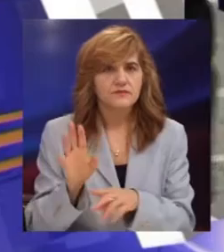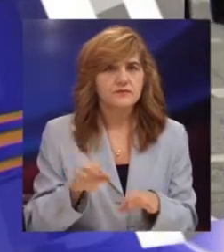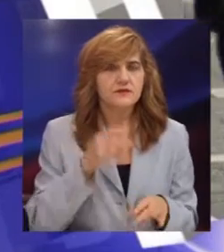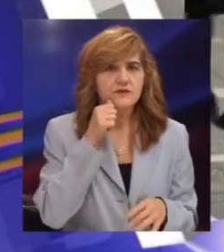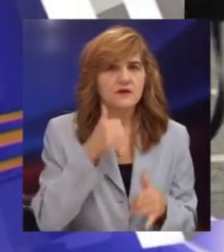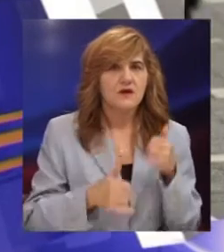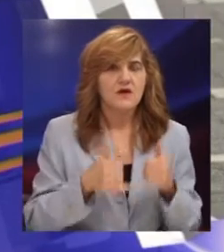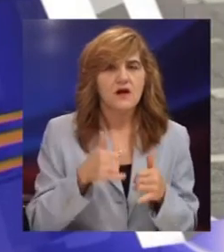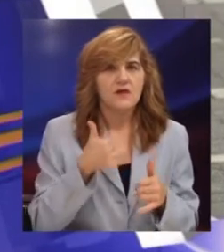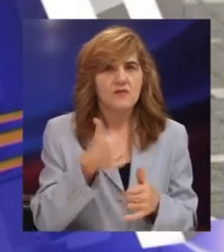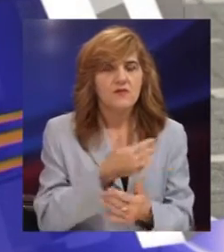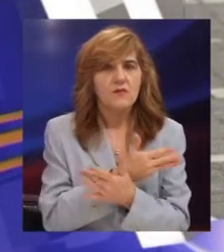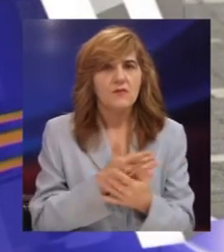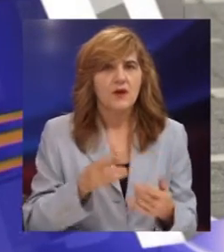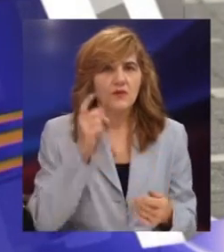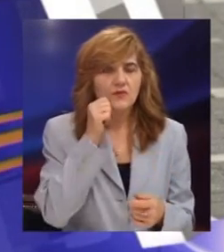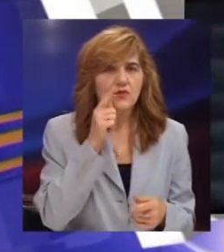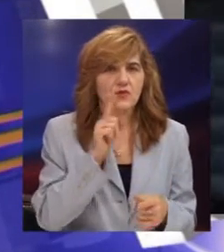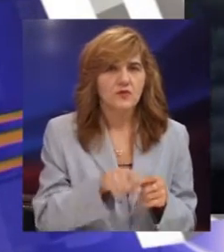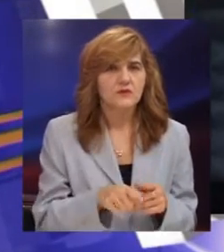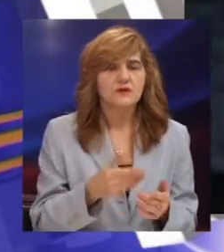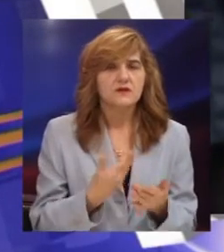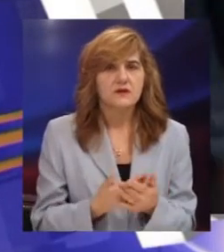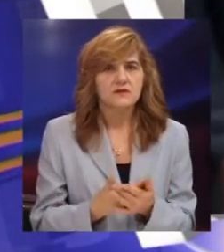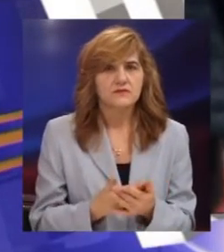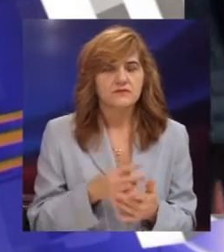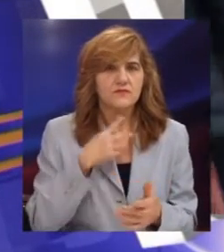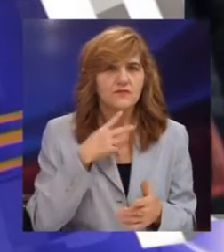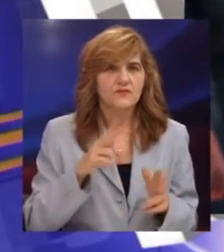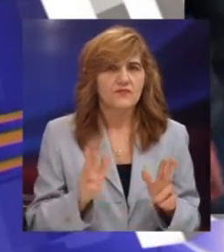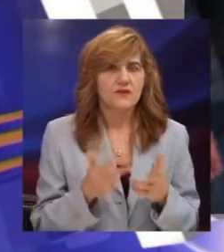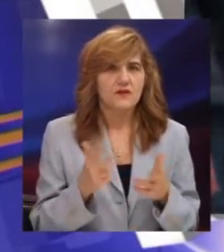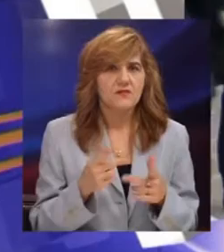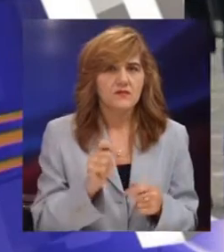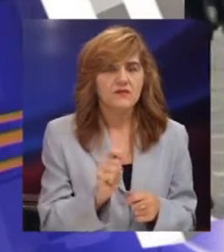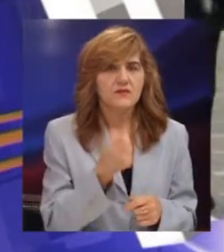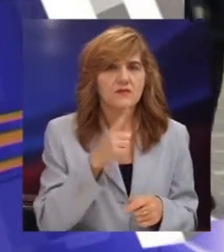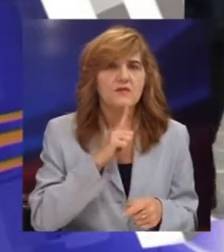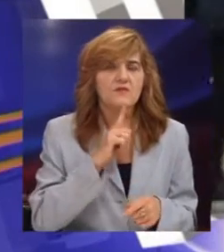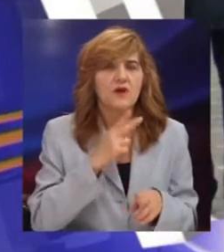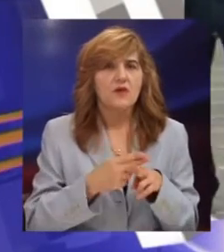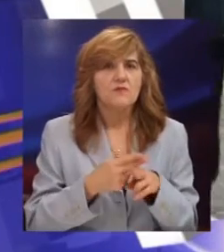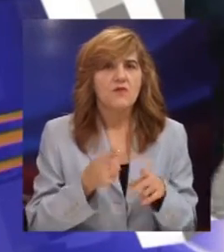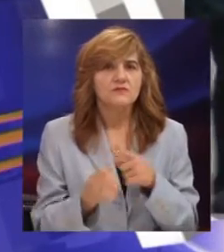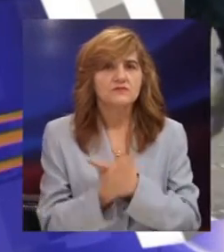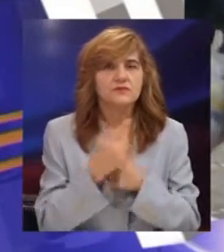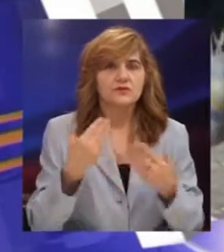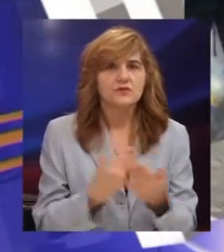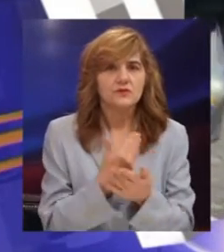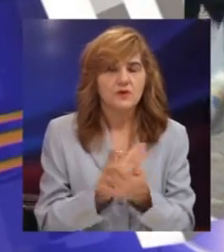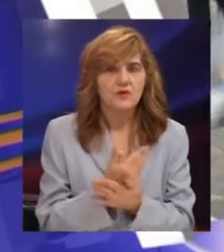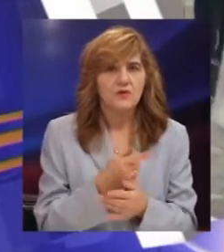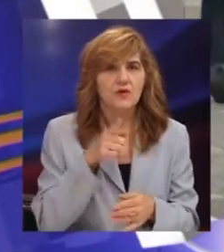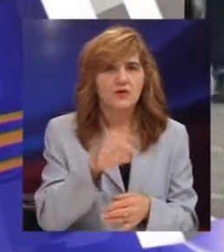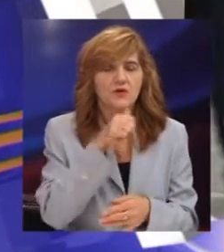100.000 stanovnika ili čak milion stanovnika. Prema nekim procenama, od retkih bolesti u Srbiji boluje oko 500.000 ljudi, što